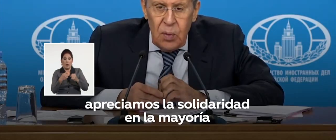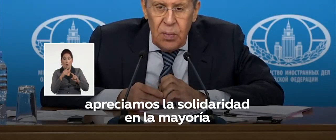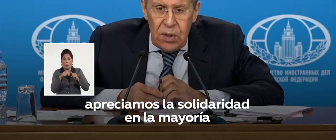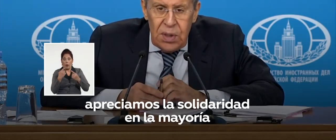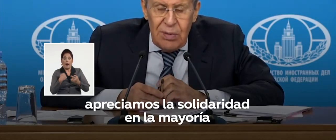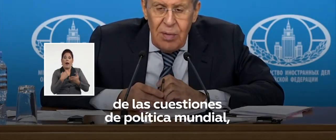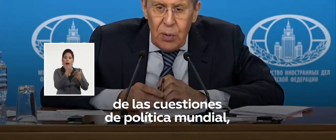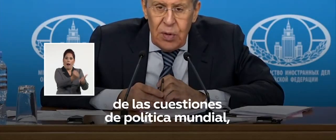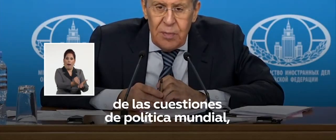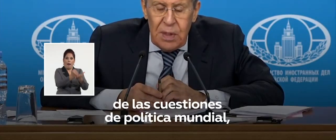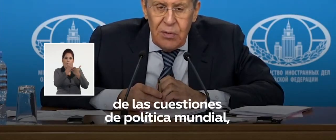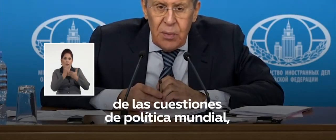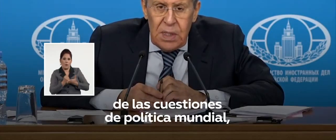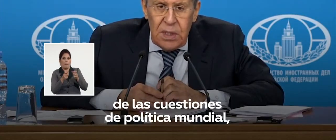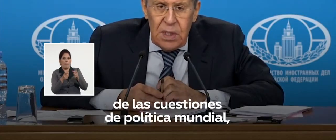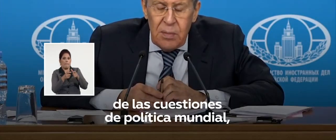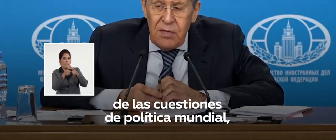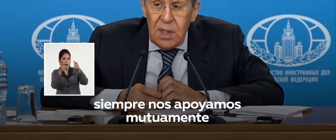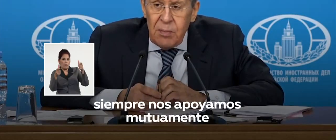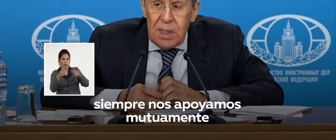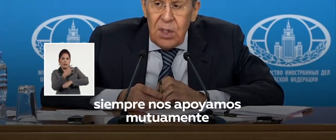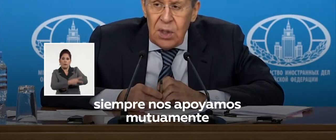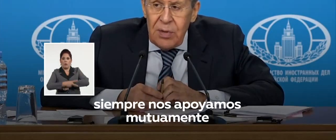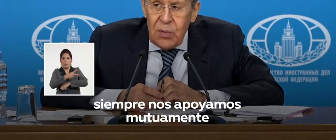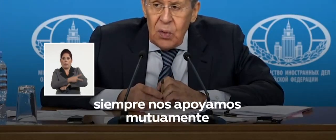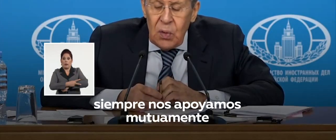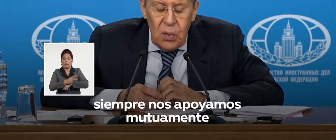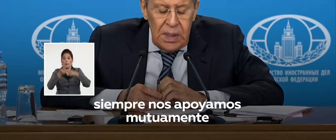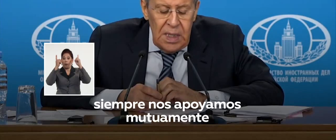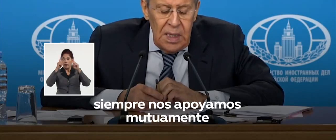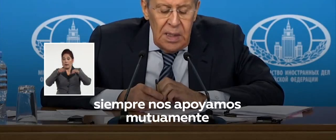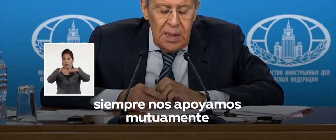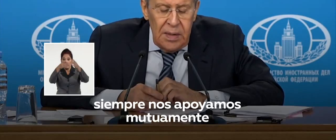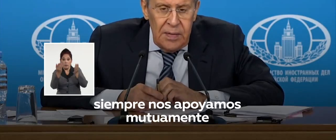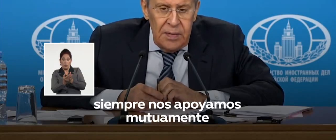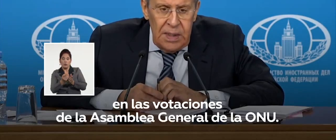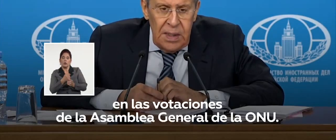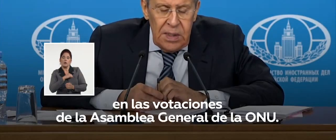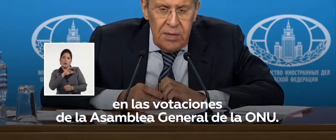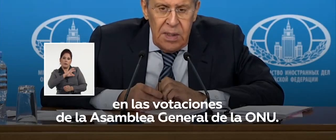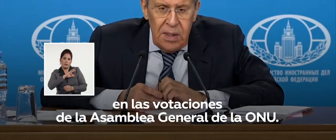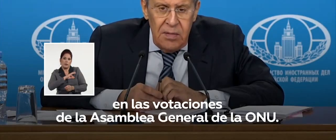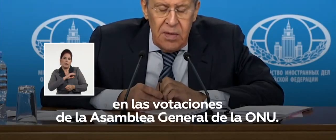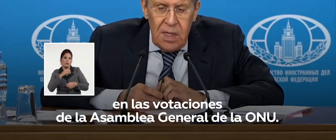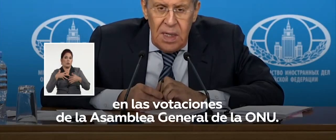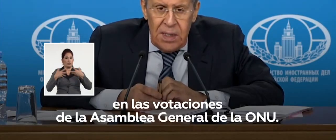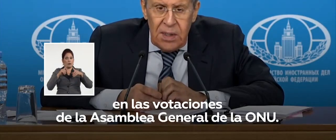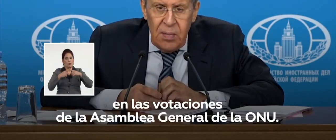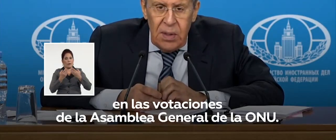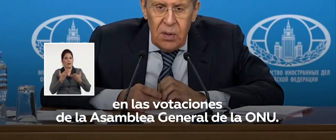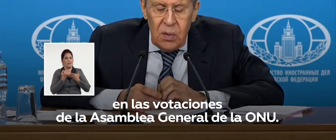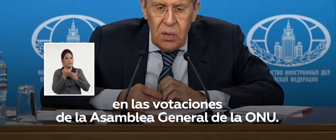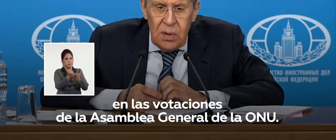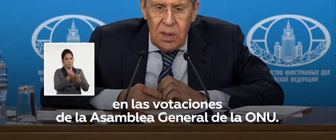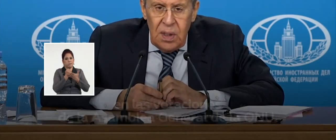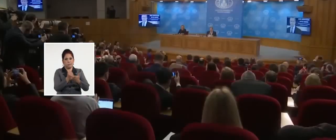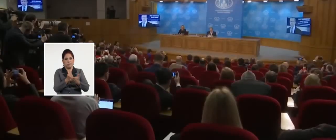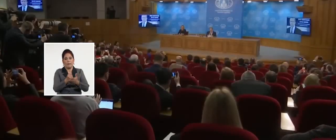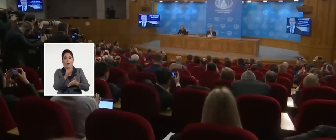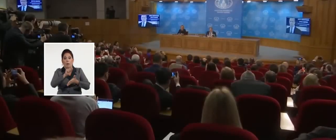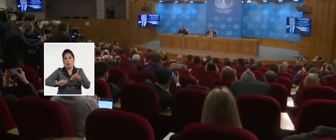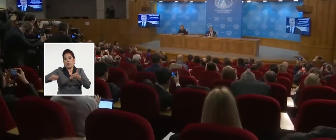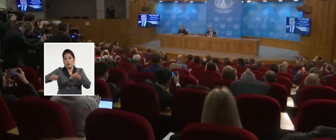солидарность по большинству вопросов мировой политики. Мы всегда поддерживаем друг друга на голосовании в Генеральной Ассамблее